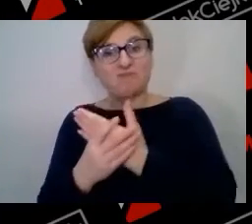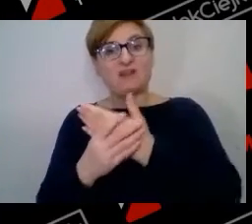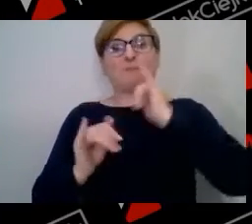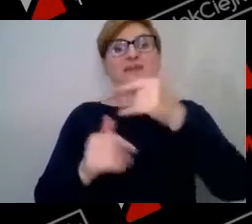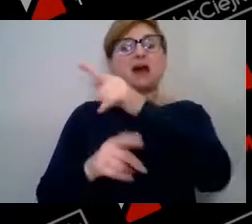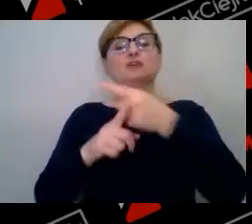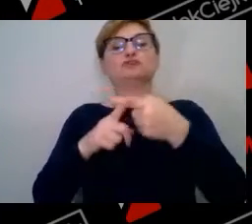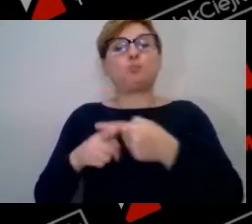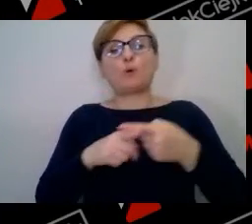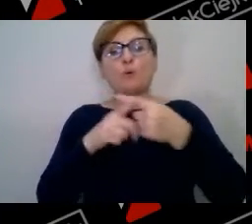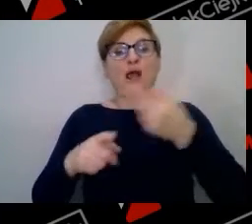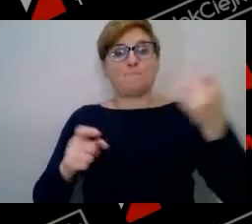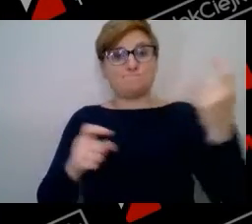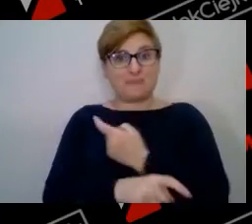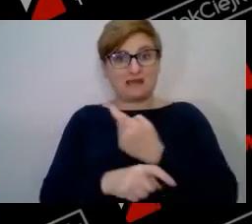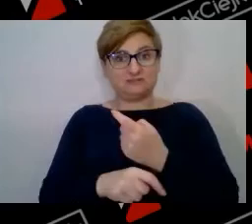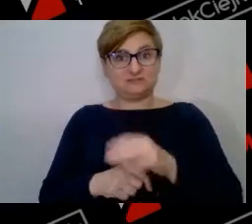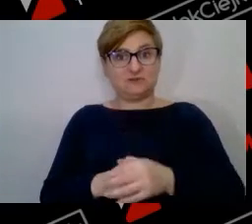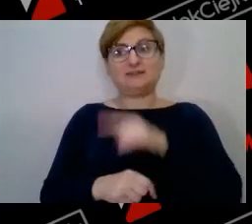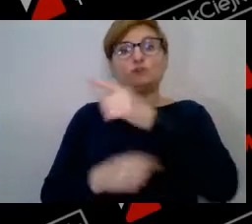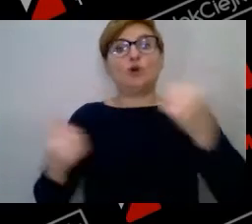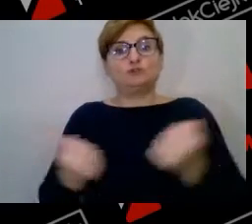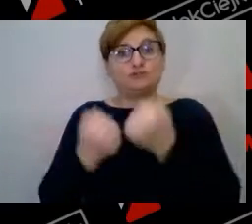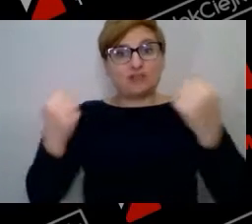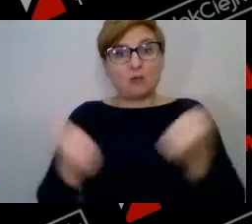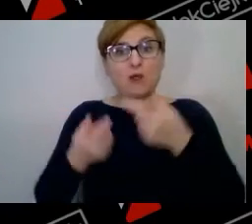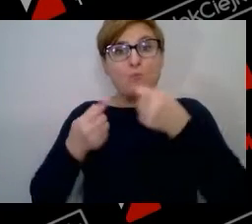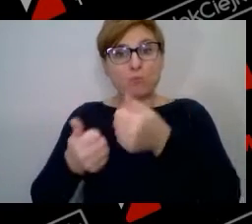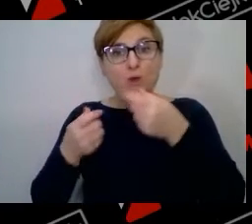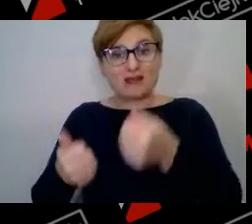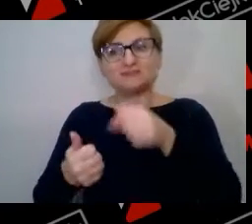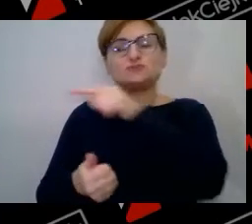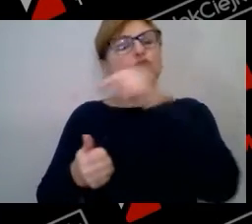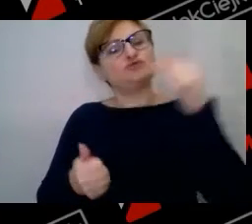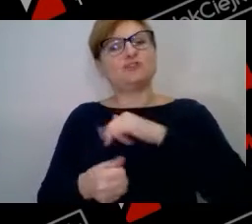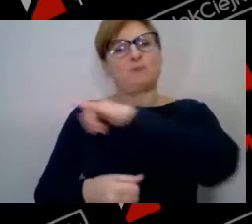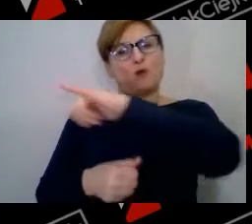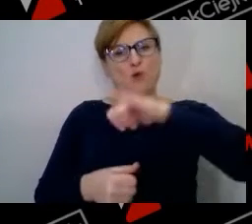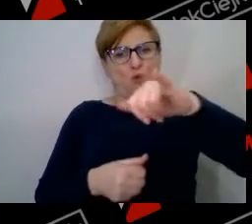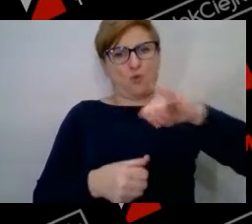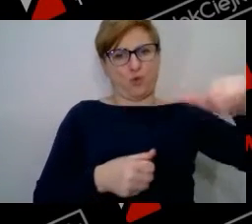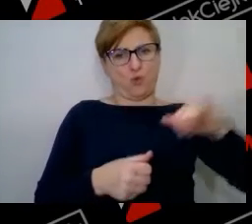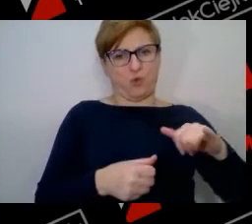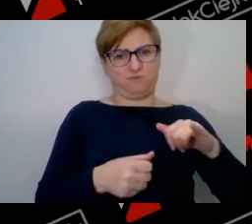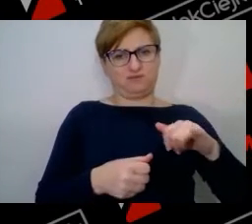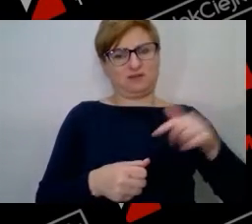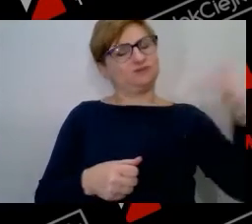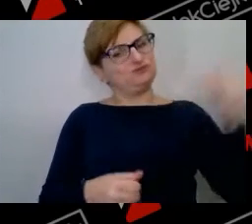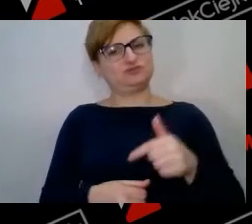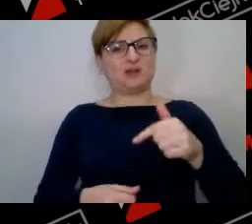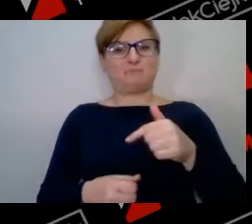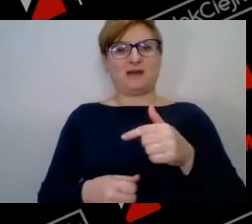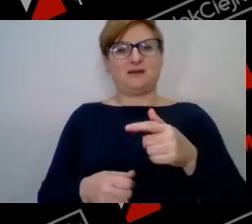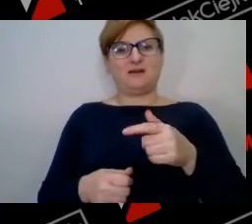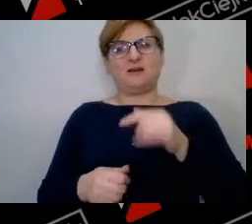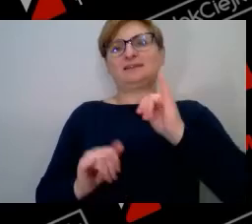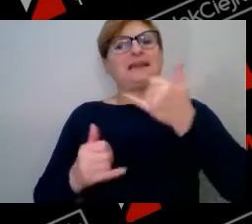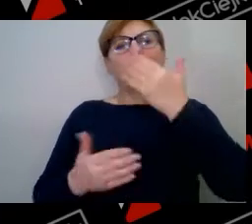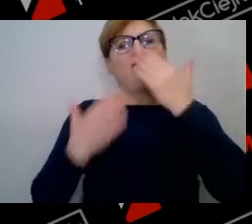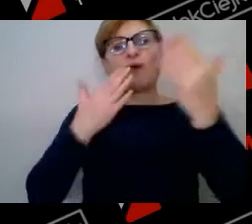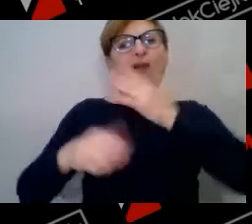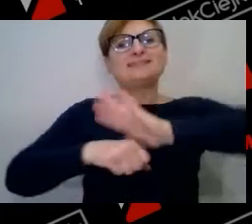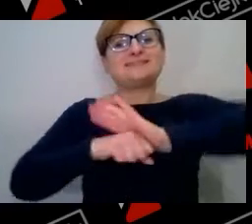każdym szczeblu. Jawność płac jest narzędziem walki o równość płac kobiet i mężczyzn. Pozwala wyegzekwować zakaz dyskryminacji płacowej